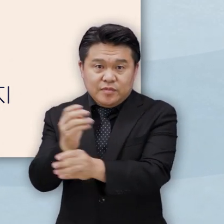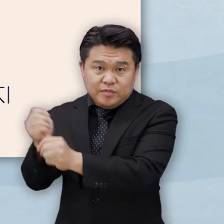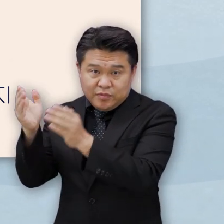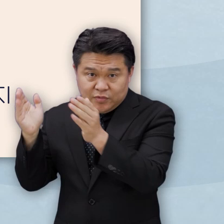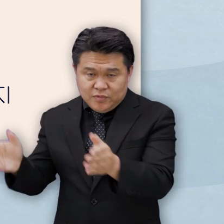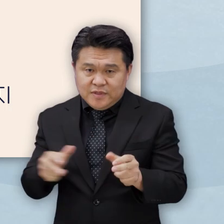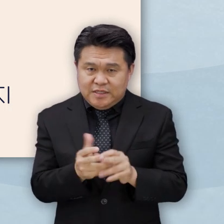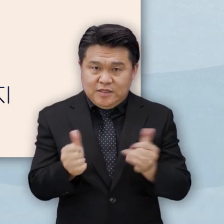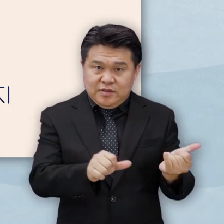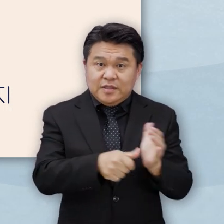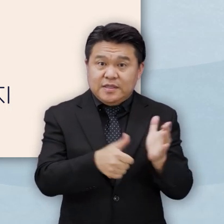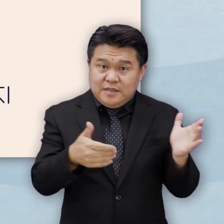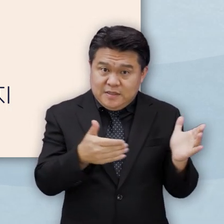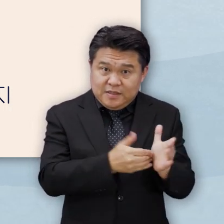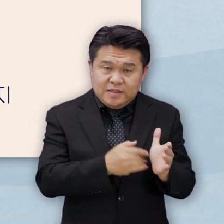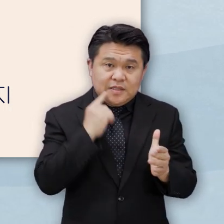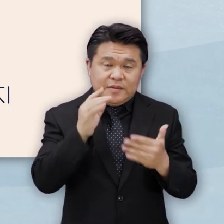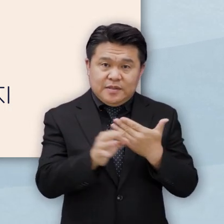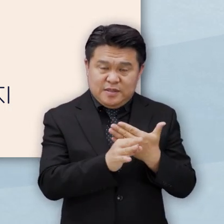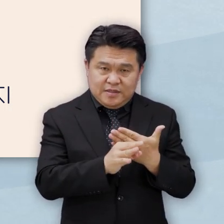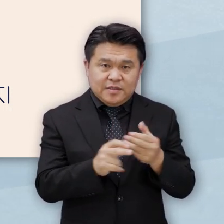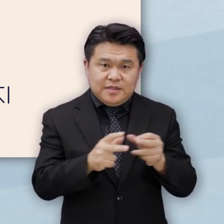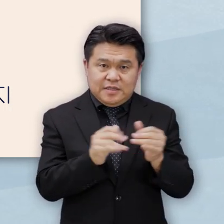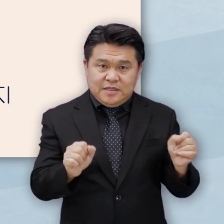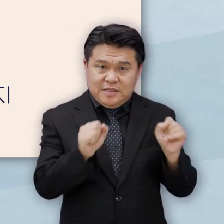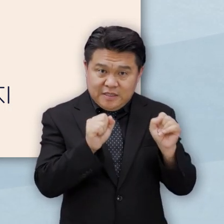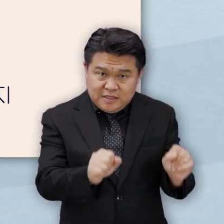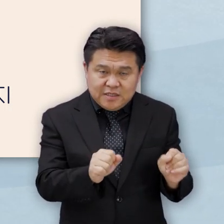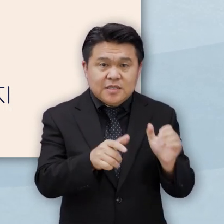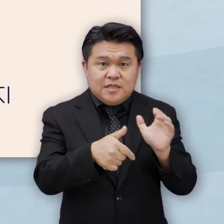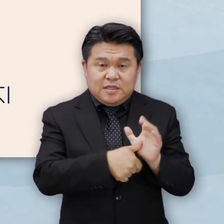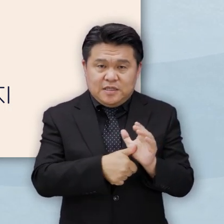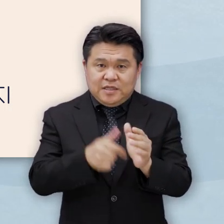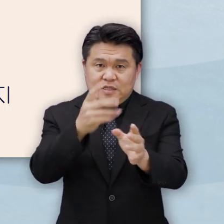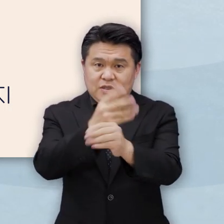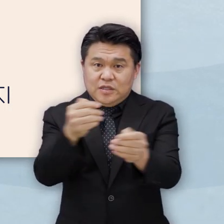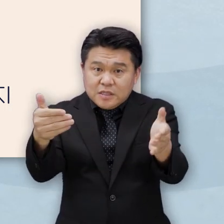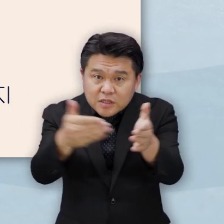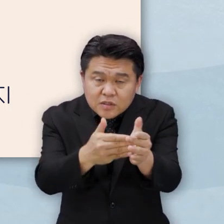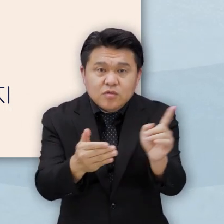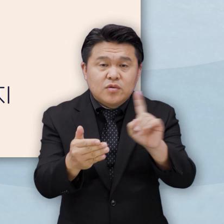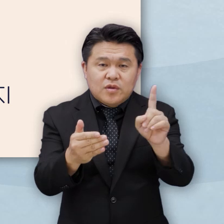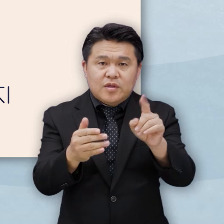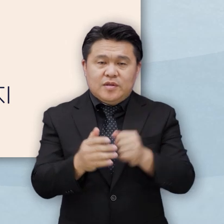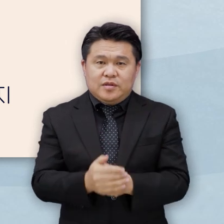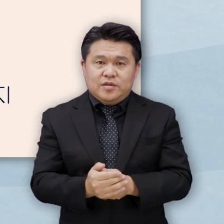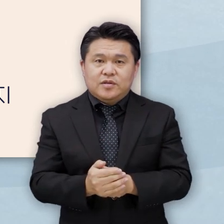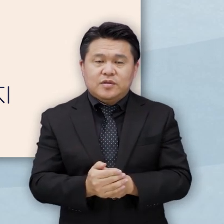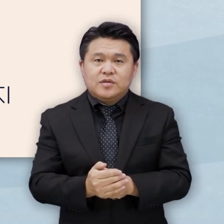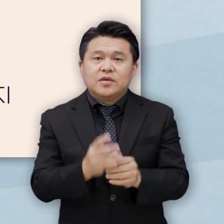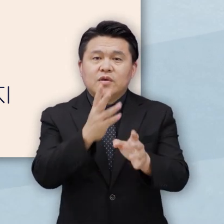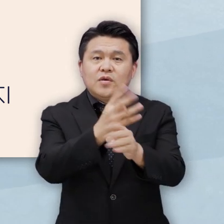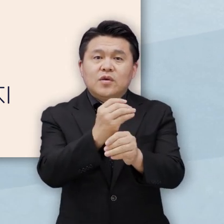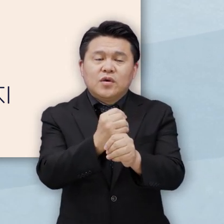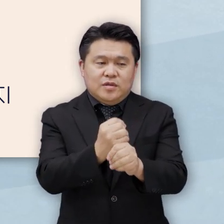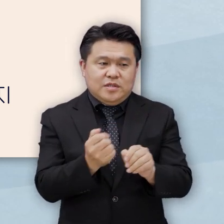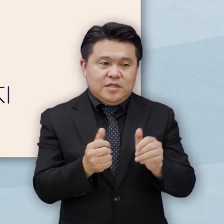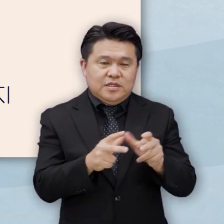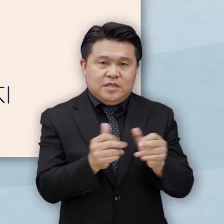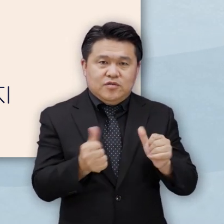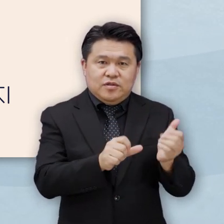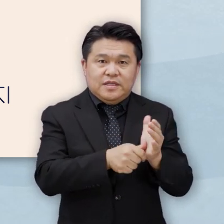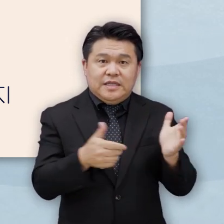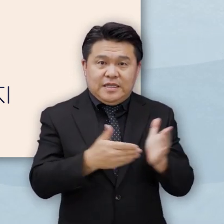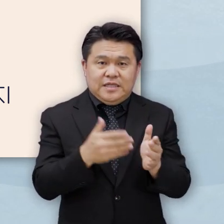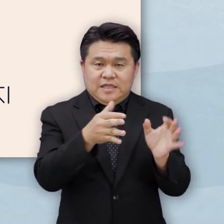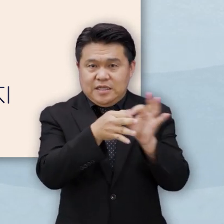사망할 때까지로 되어 있을 것. 다만 장애인이 사망하기 전에 신탁기간이 끝나는 경우에는 신탁기간을 장애인이 사망할